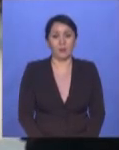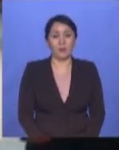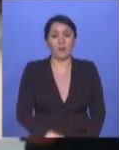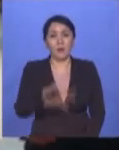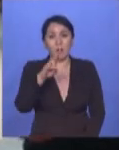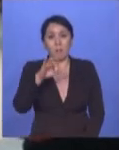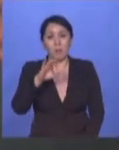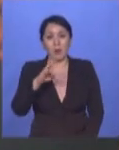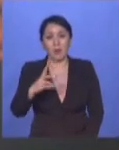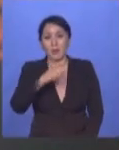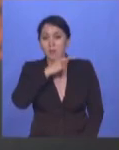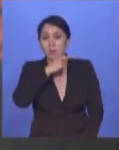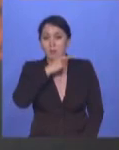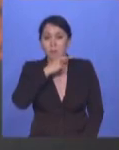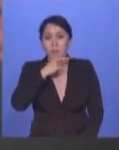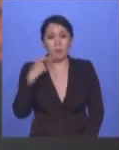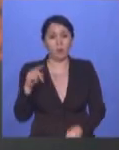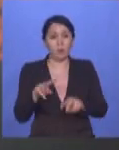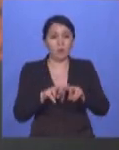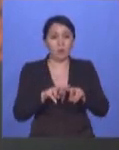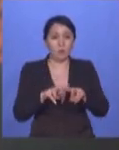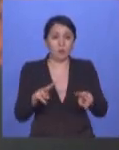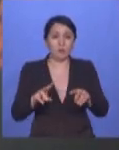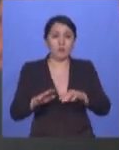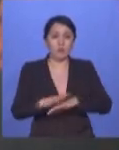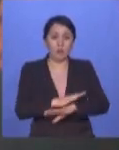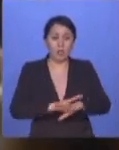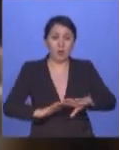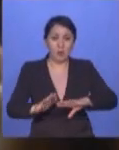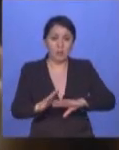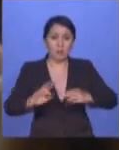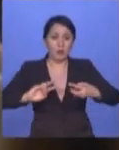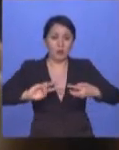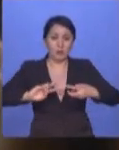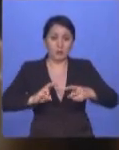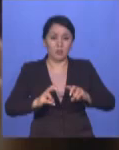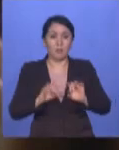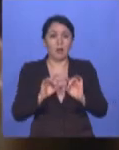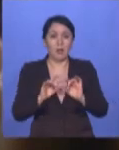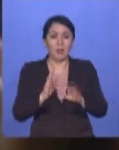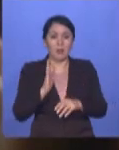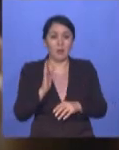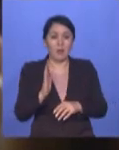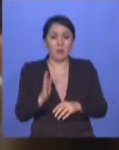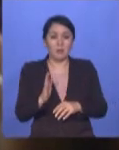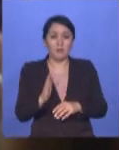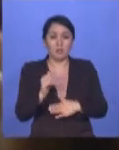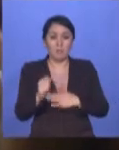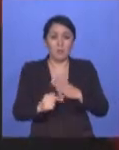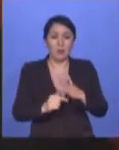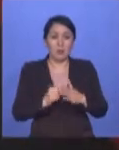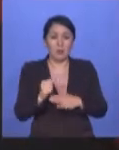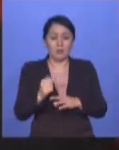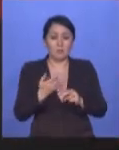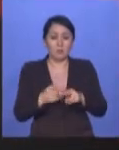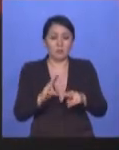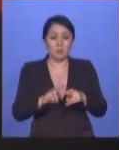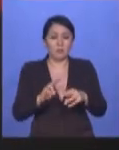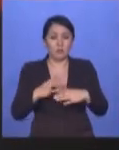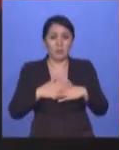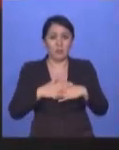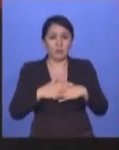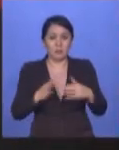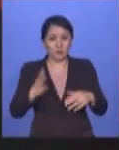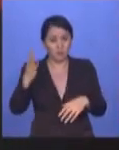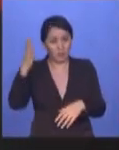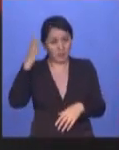Александр Пушкин орыс әдебиетін жаңарнаға бұрып, халқының мұң-мұқтажын шығармаларына өзек етті. Ол қалам тербемеген әдебиеттің жанрлары кемде-кем.